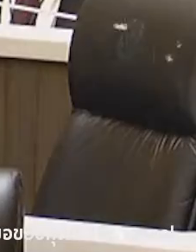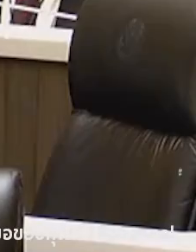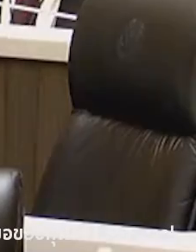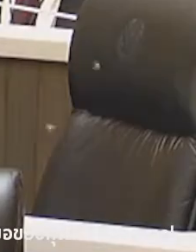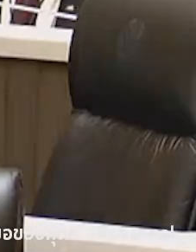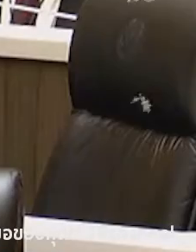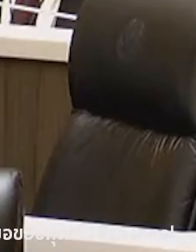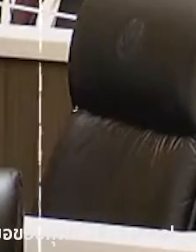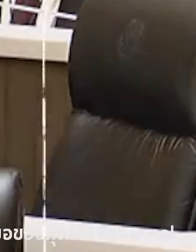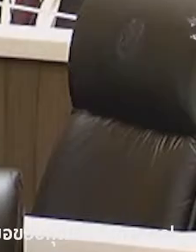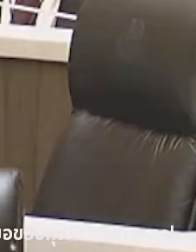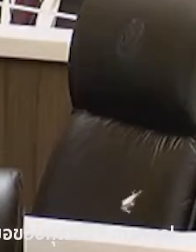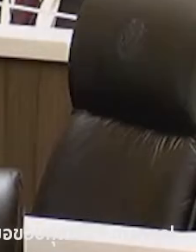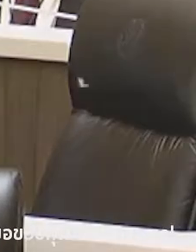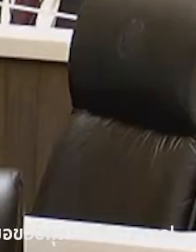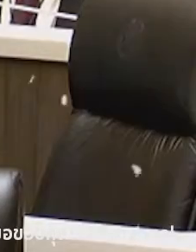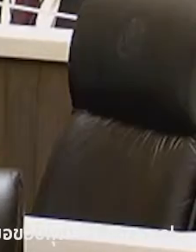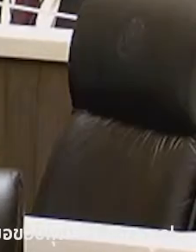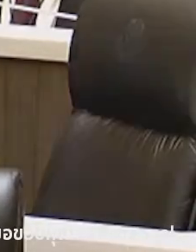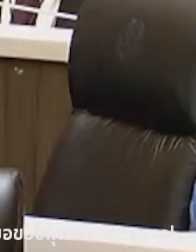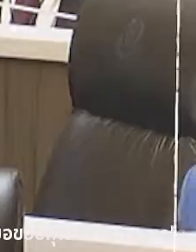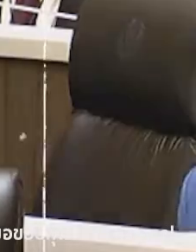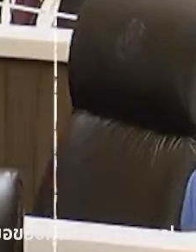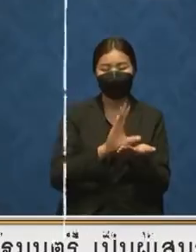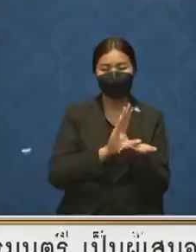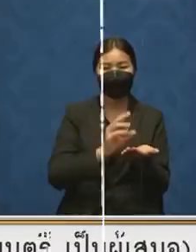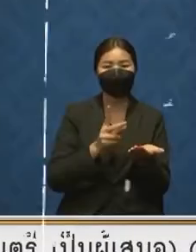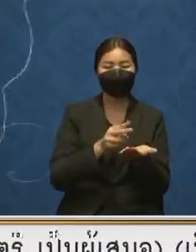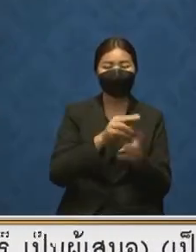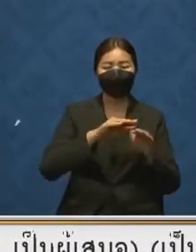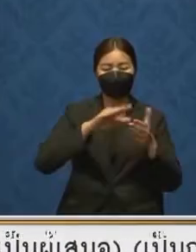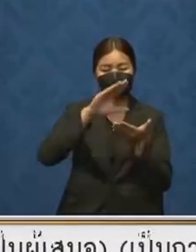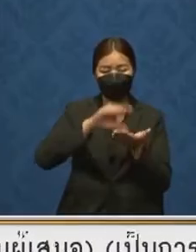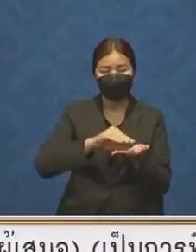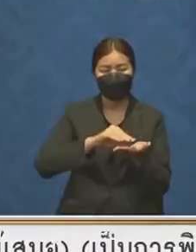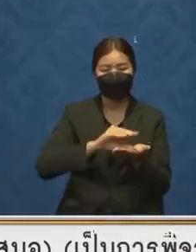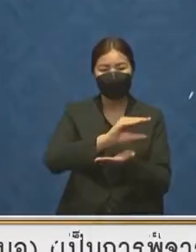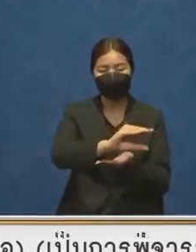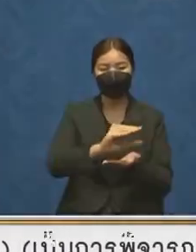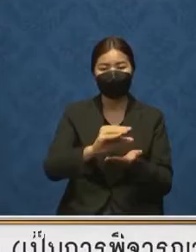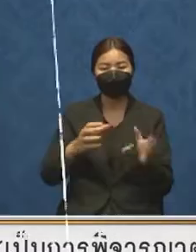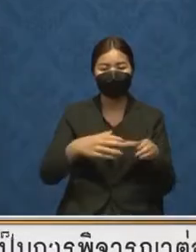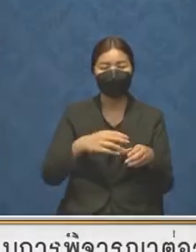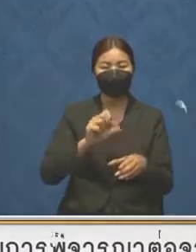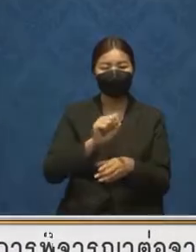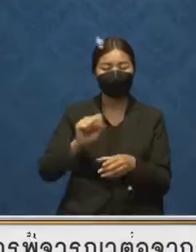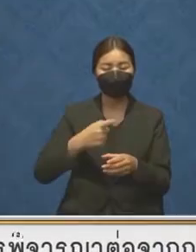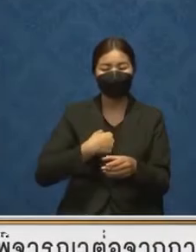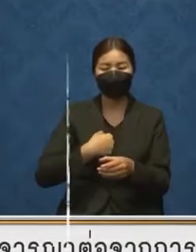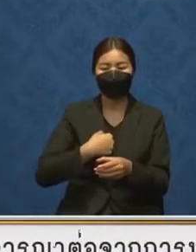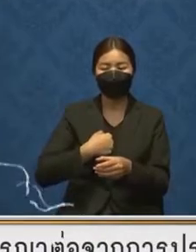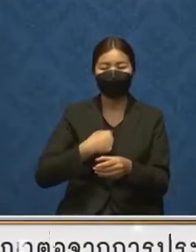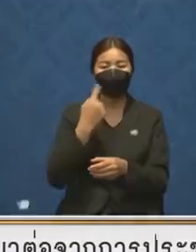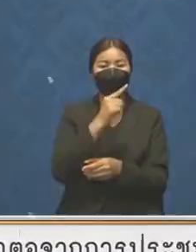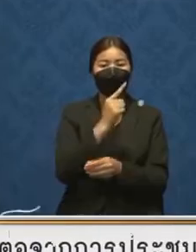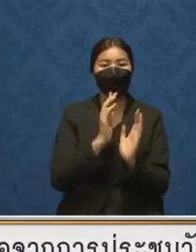างประเทศเปรียบเทียบกับวิธีในการหารายได้ให้ท่านก็ขอให้ท่านได้เข้าใจไว้ด้วยครับ นี่ครับโยนผิดให้สภาโทษคนอื่นผมกราบเรียนท่านประ